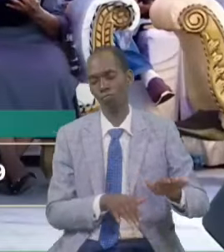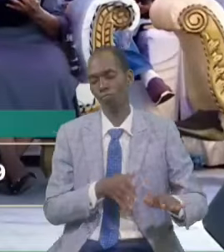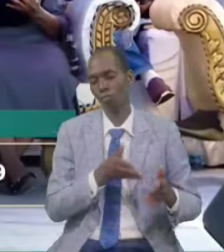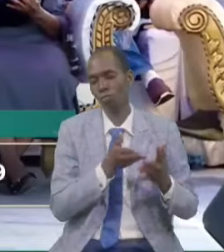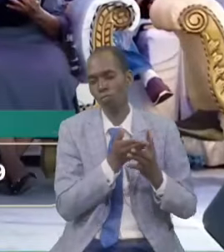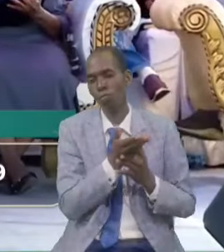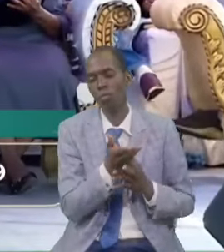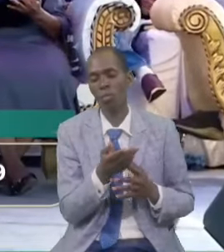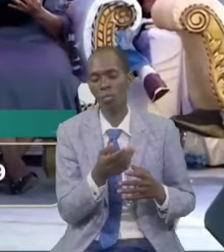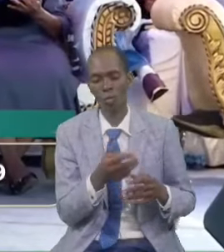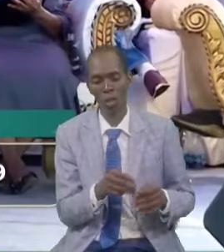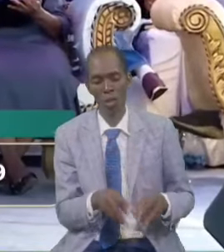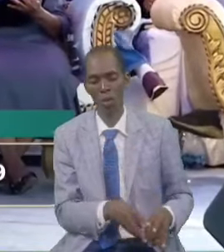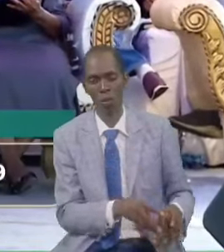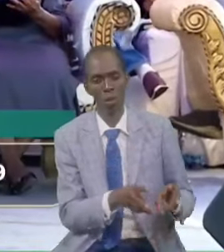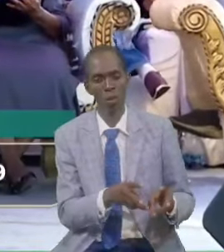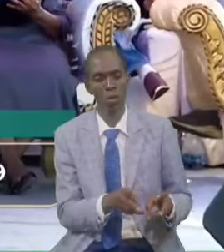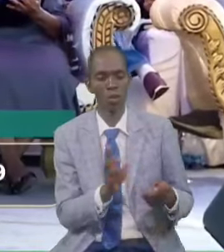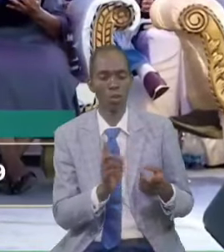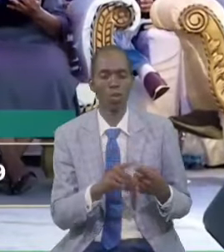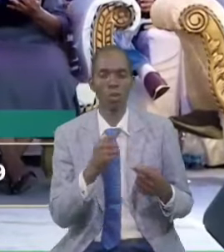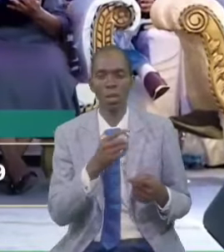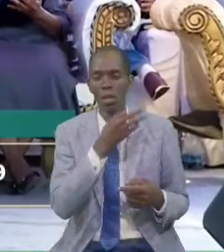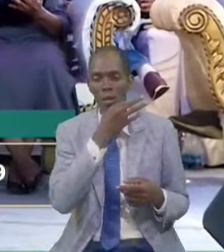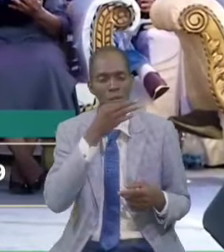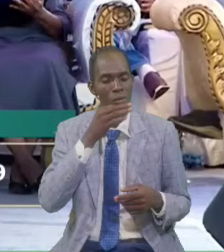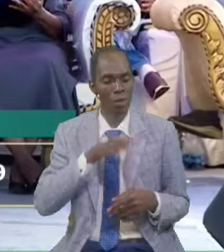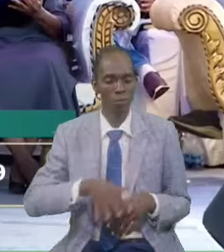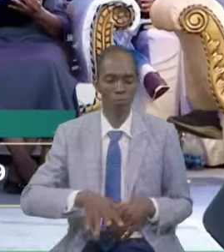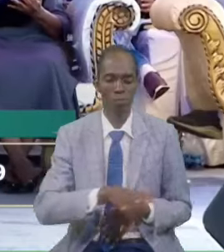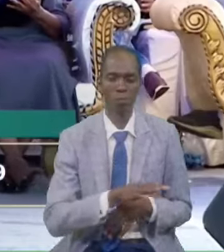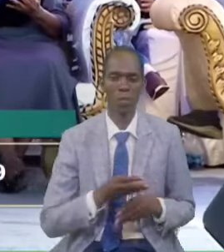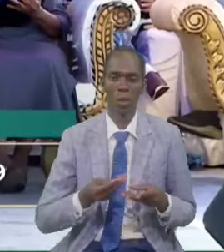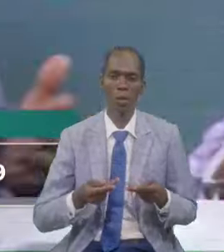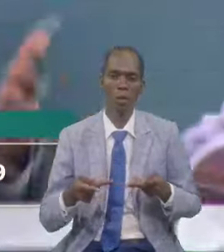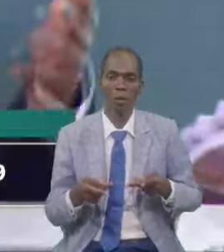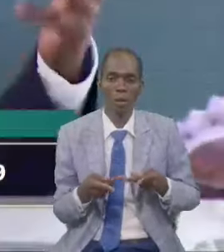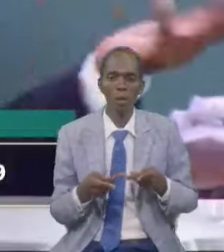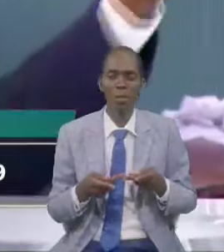నడుస్తున్నప్పుడు, to the farm, ఆ యొక్క పనికి పొలానికి వెళ్తున్నప్పుడు, లేకపోతే